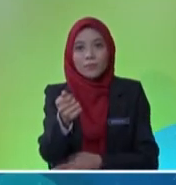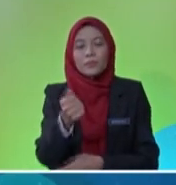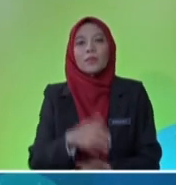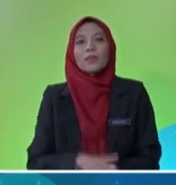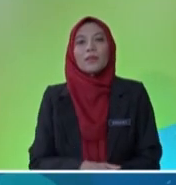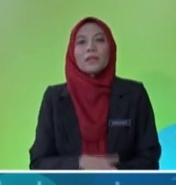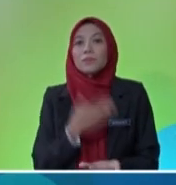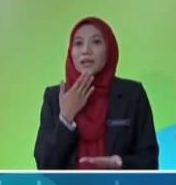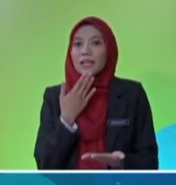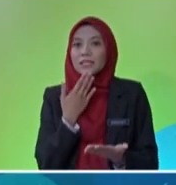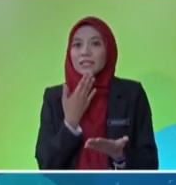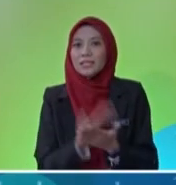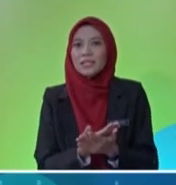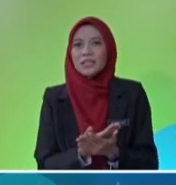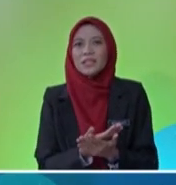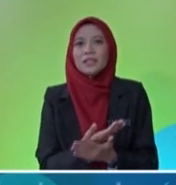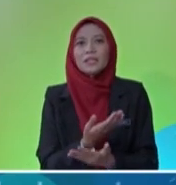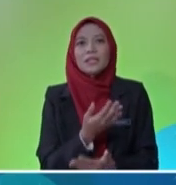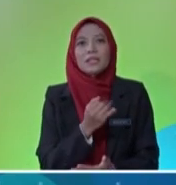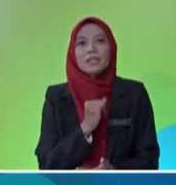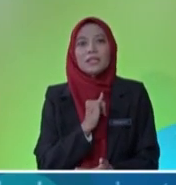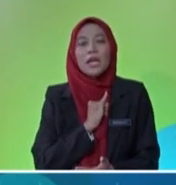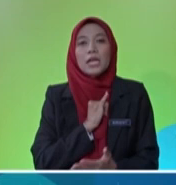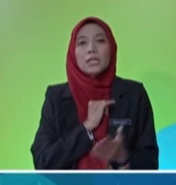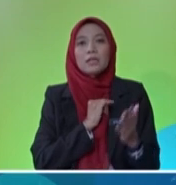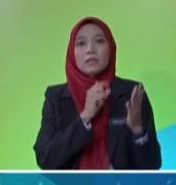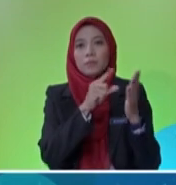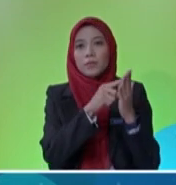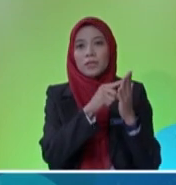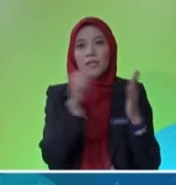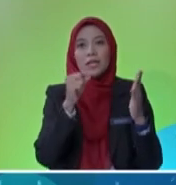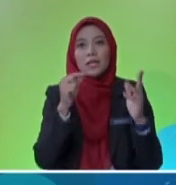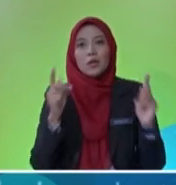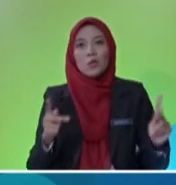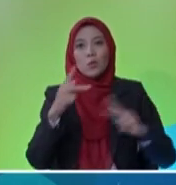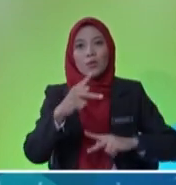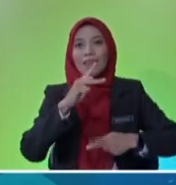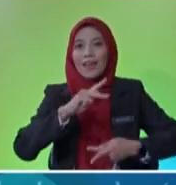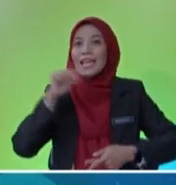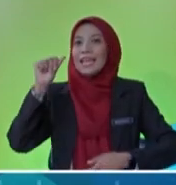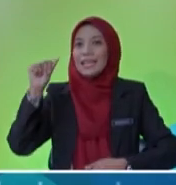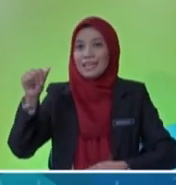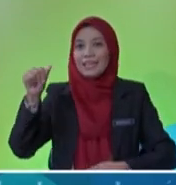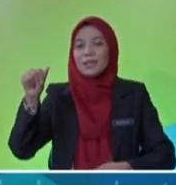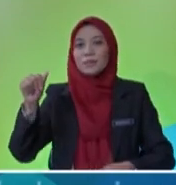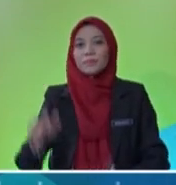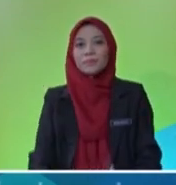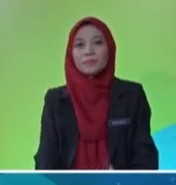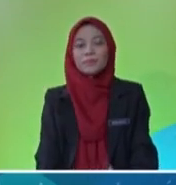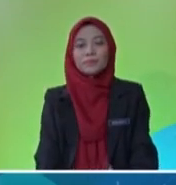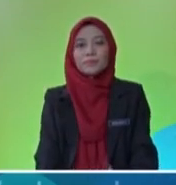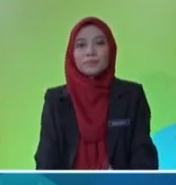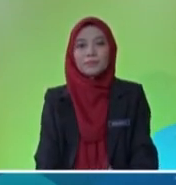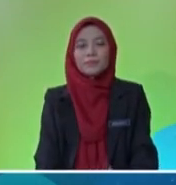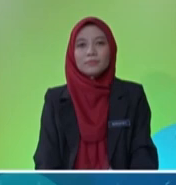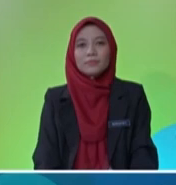godain Kak Mira saya memilih kotae kalimat ada pilihan dhamira coba nyari satu kotak baik kita lihat